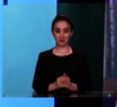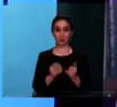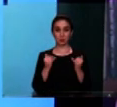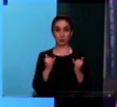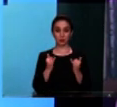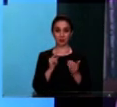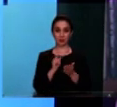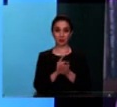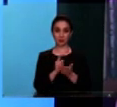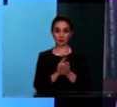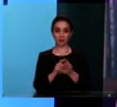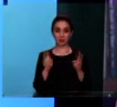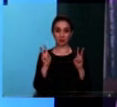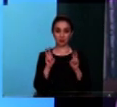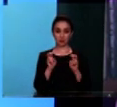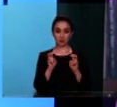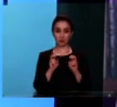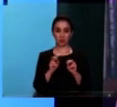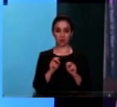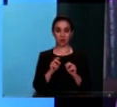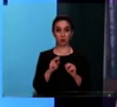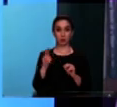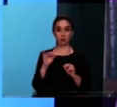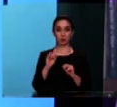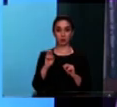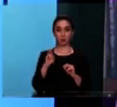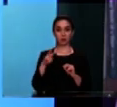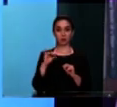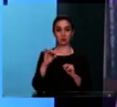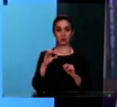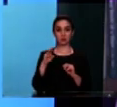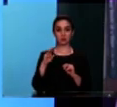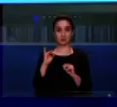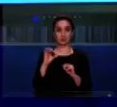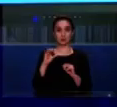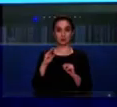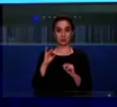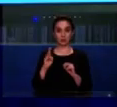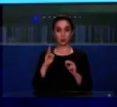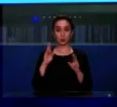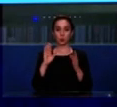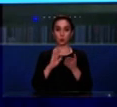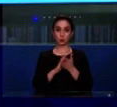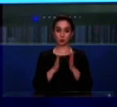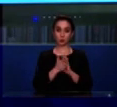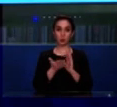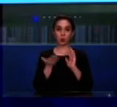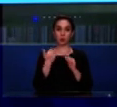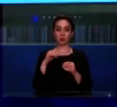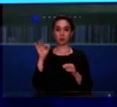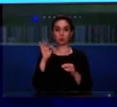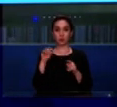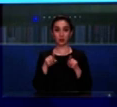Bugungi darsimizning mavzusi publitsistik uslub. Oldingi darsda esingizda bor, biz bu